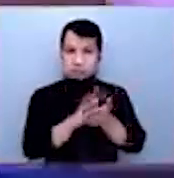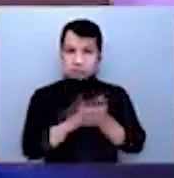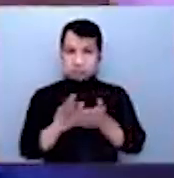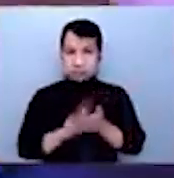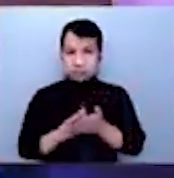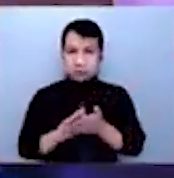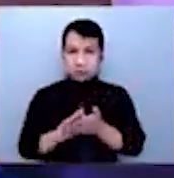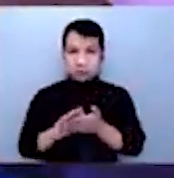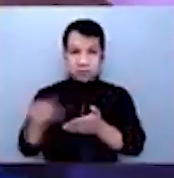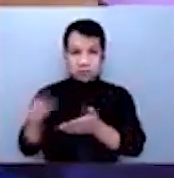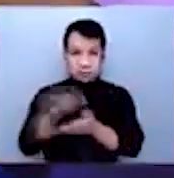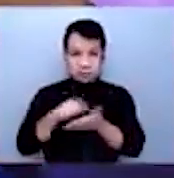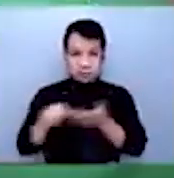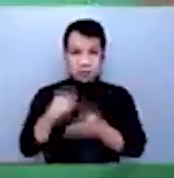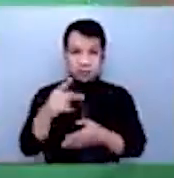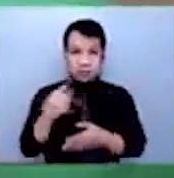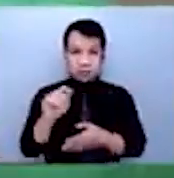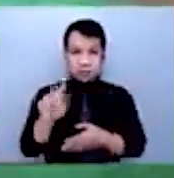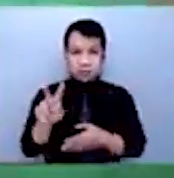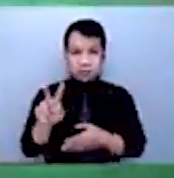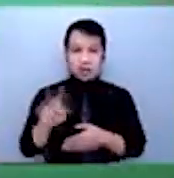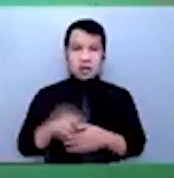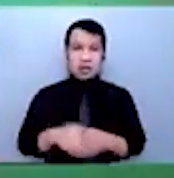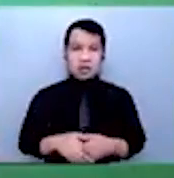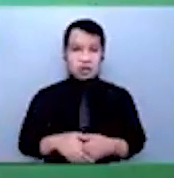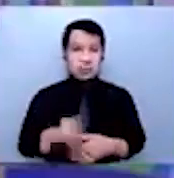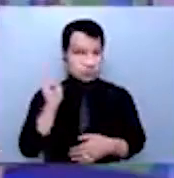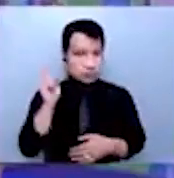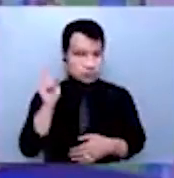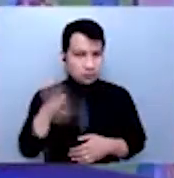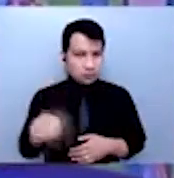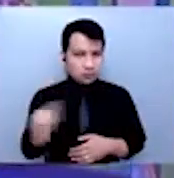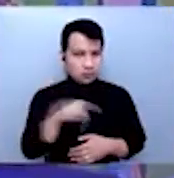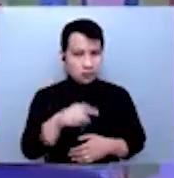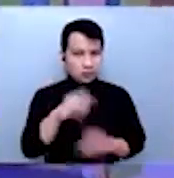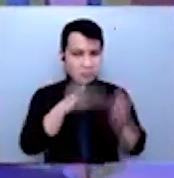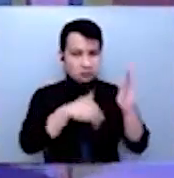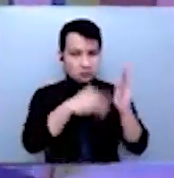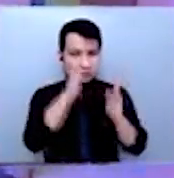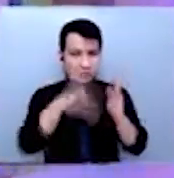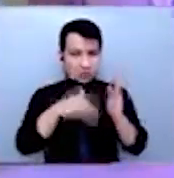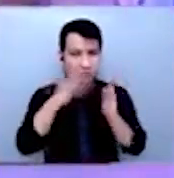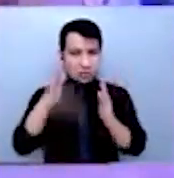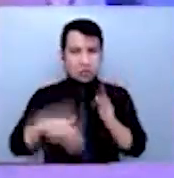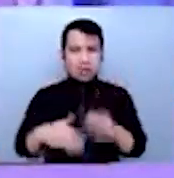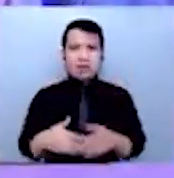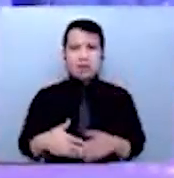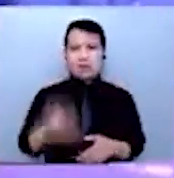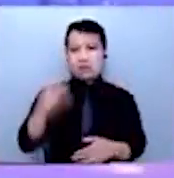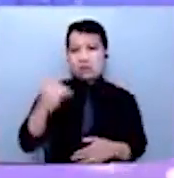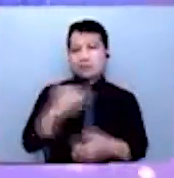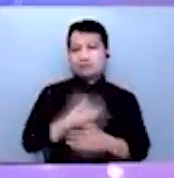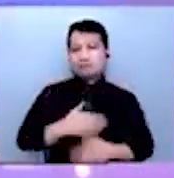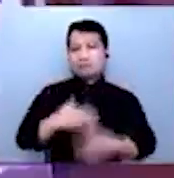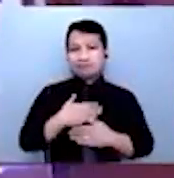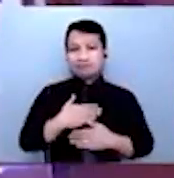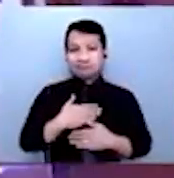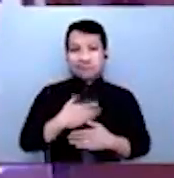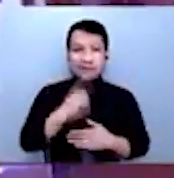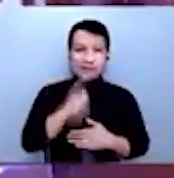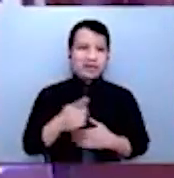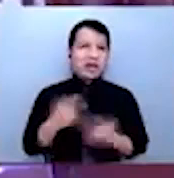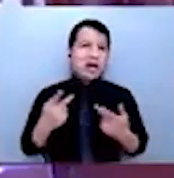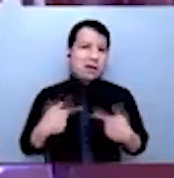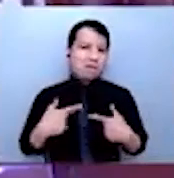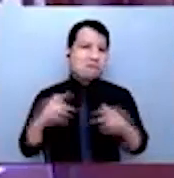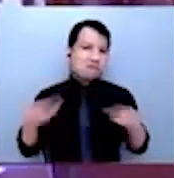ang kanilang KTV at resto bar. Pinamamadali na rin nila ang ilang paintings. Siyempre po, masaya kasi po magkakatrabaho na po kami